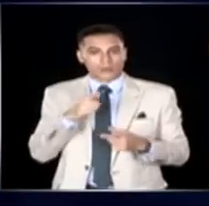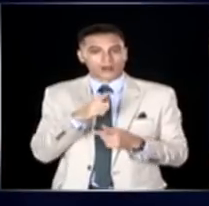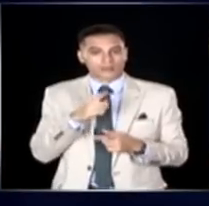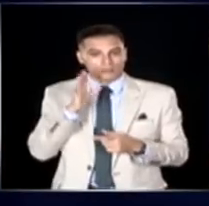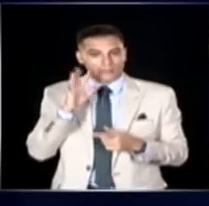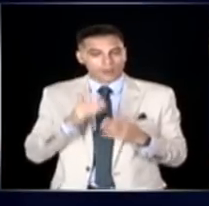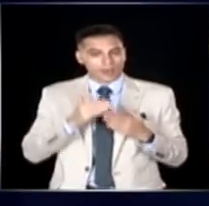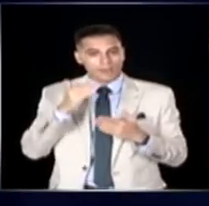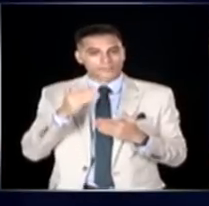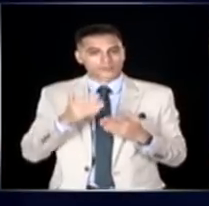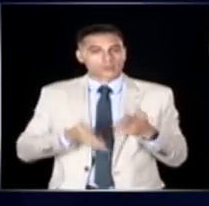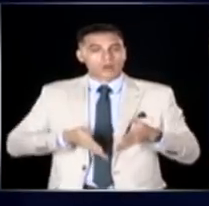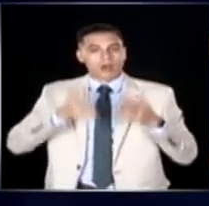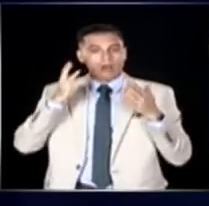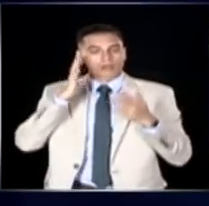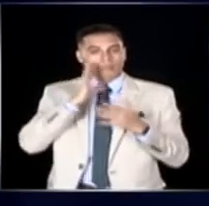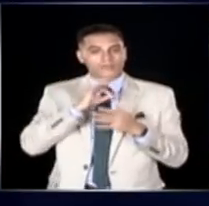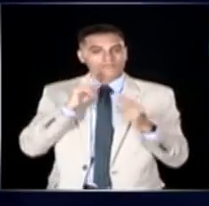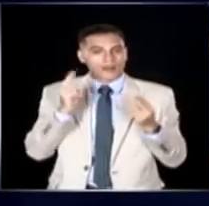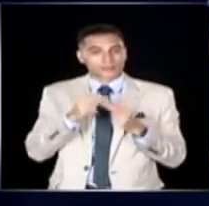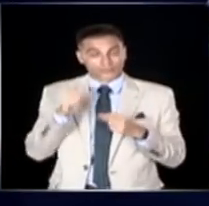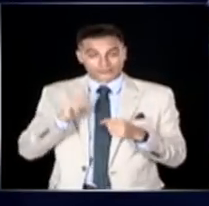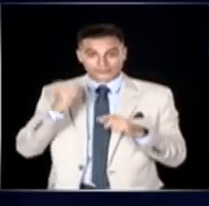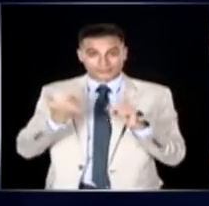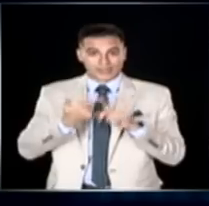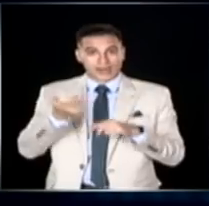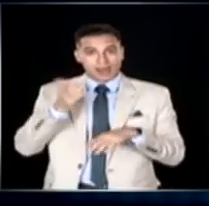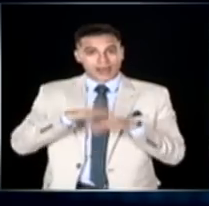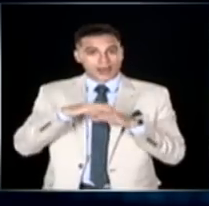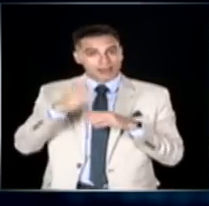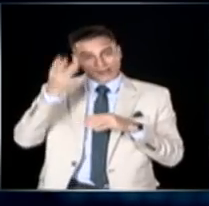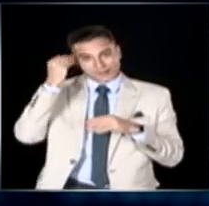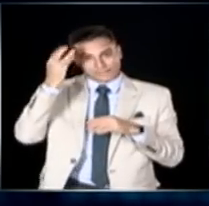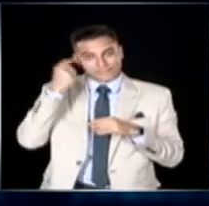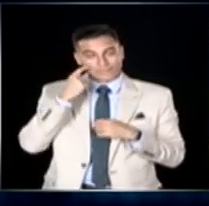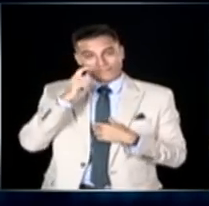يوفقك يا معتز. ودلوقتي مع الفقره الثانيه، فقره المعرفه.